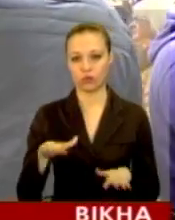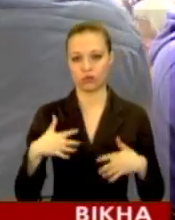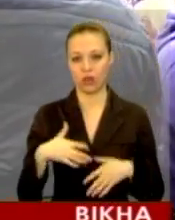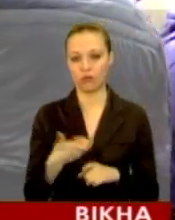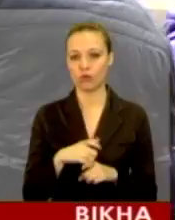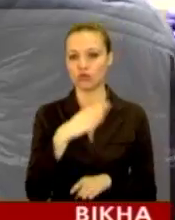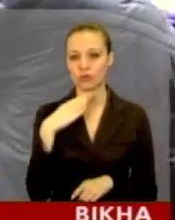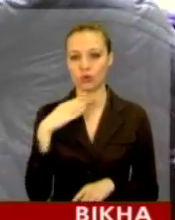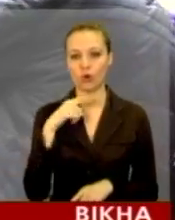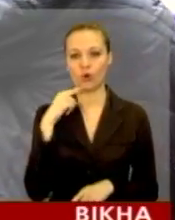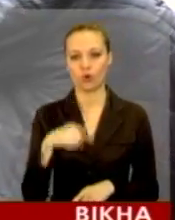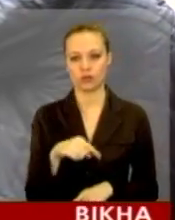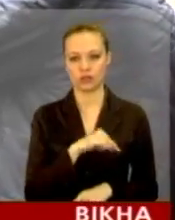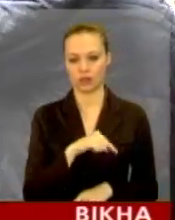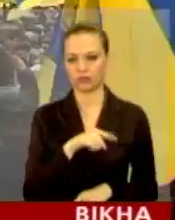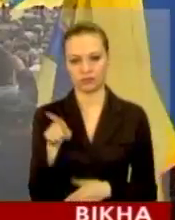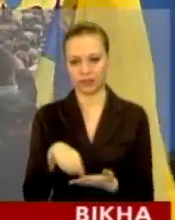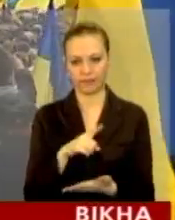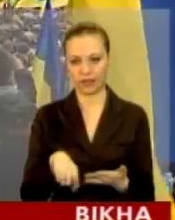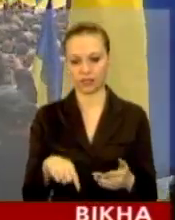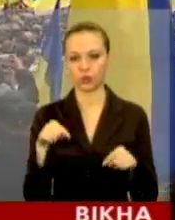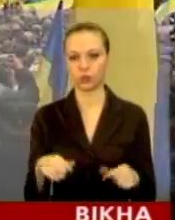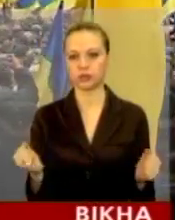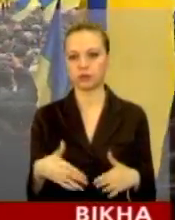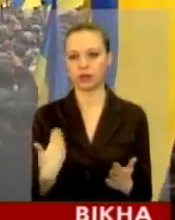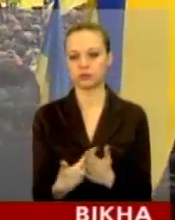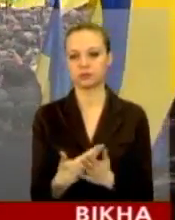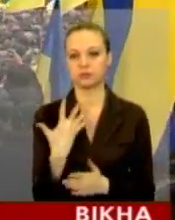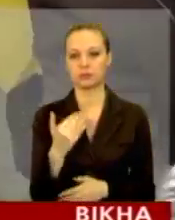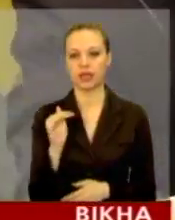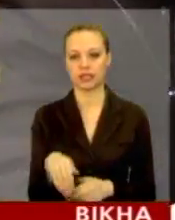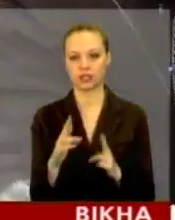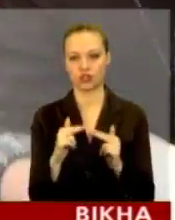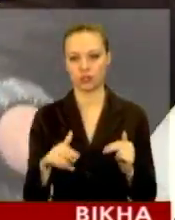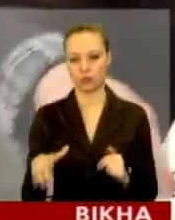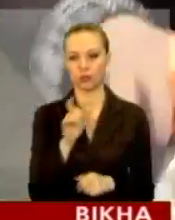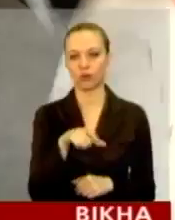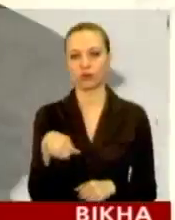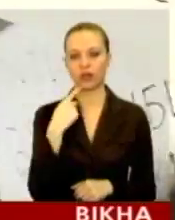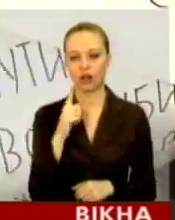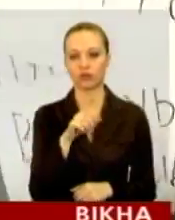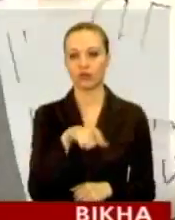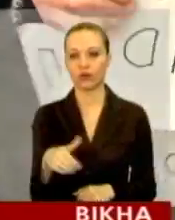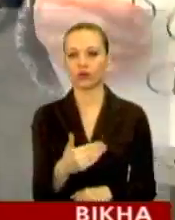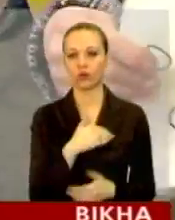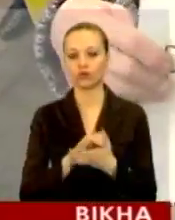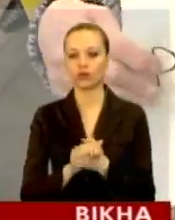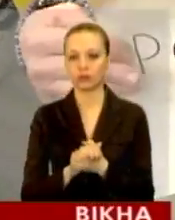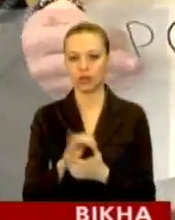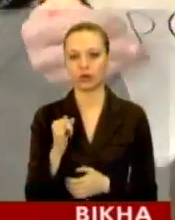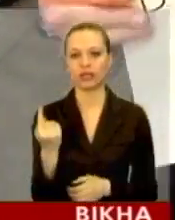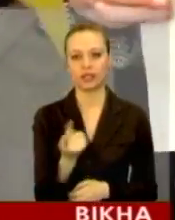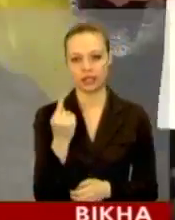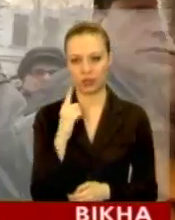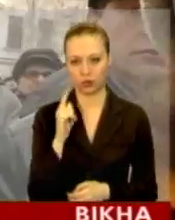очень много пророссийских настроенных, вы не верьте. Тут зібралося приблизно 5 тисяч дніпропетровців. Люди кажуть, вони хочуть миру і